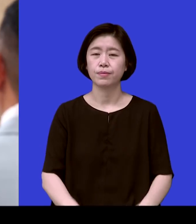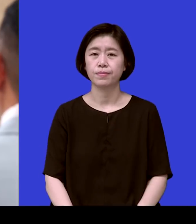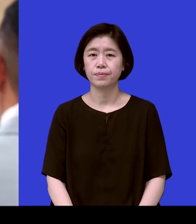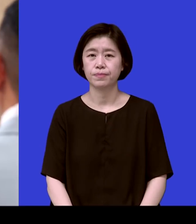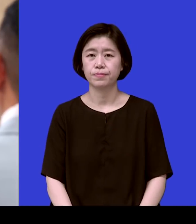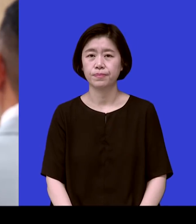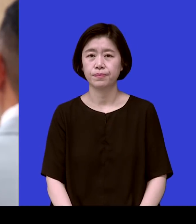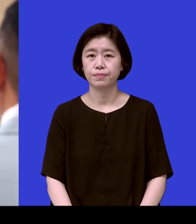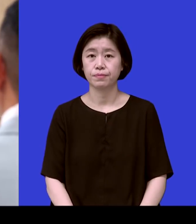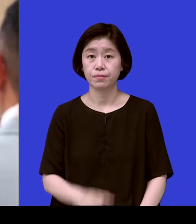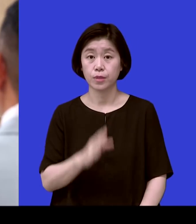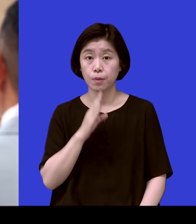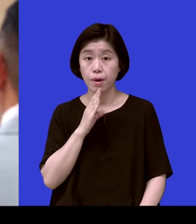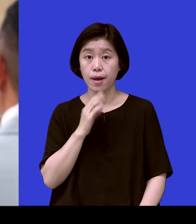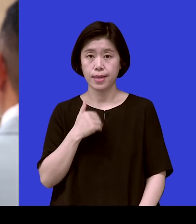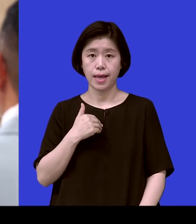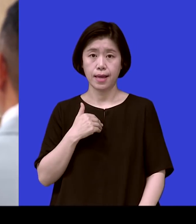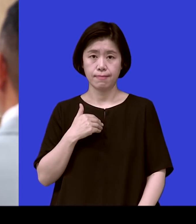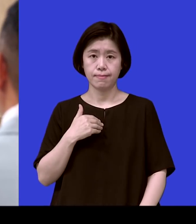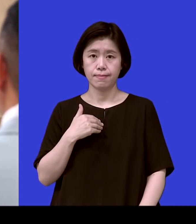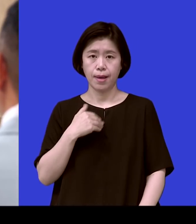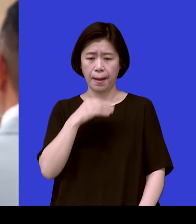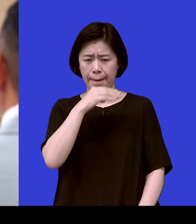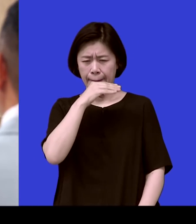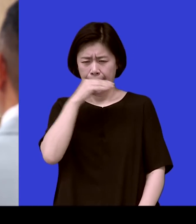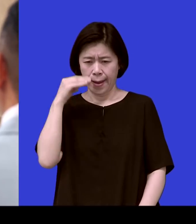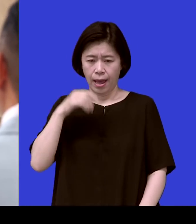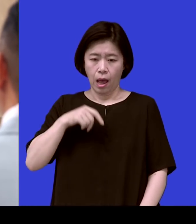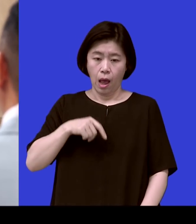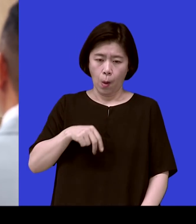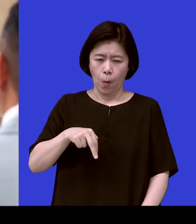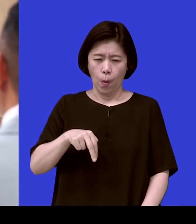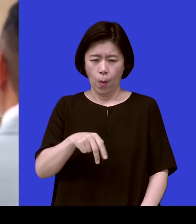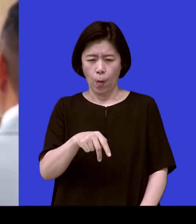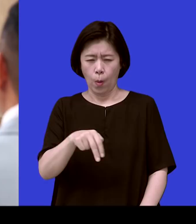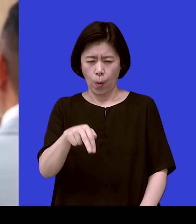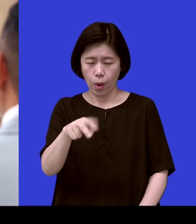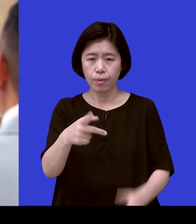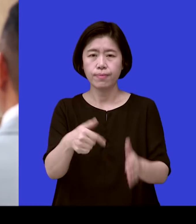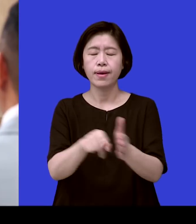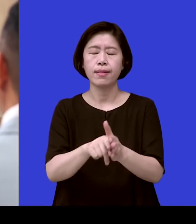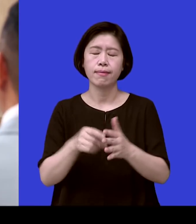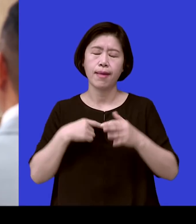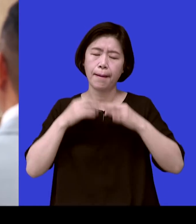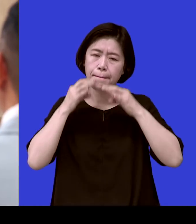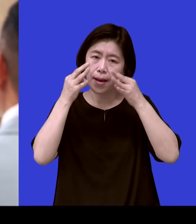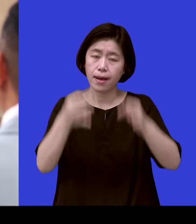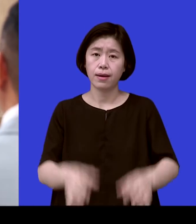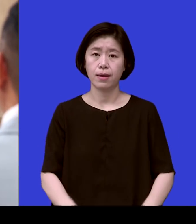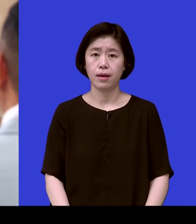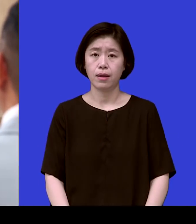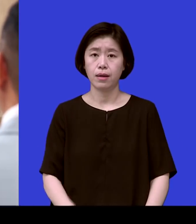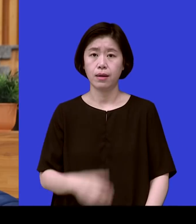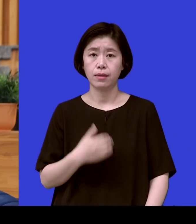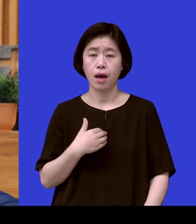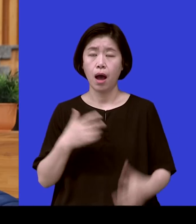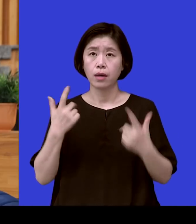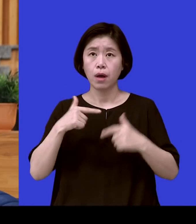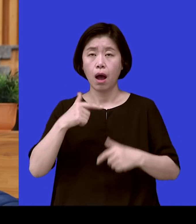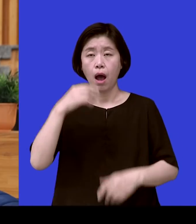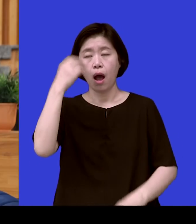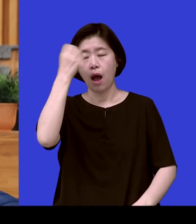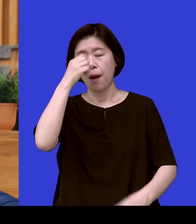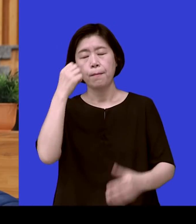정말 이렇게 길에서 걸어도 똑바로 걸으려고 너무 노력했어요. 예. 왜냐하면 항상 쓰러질 것 아, 같았거든요.